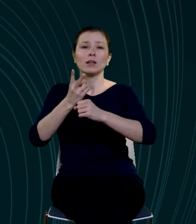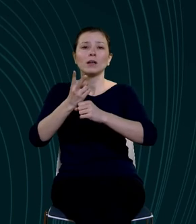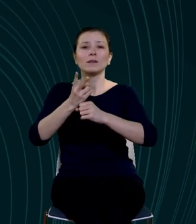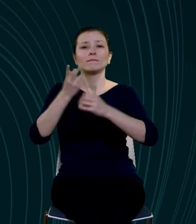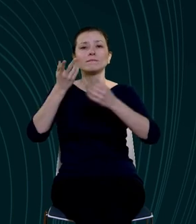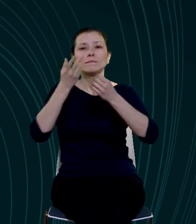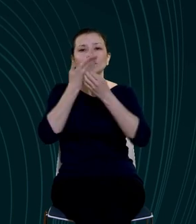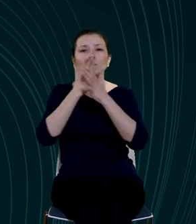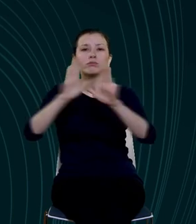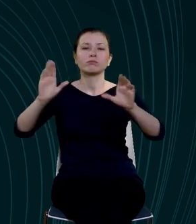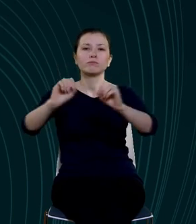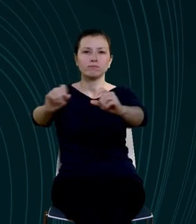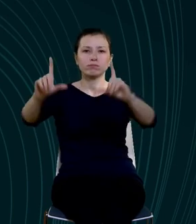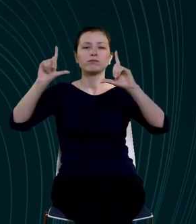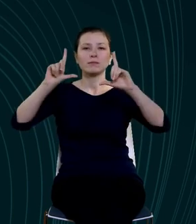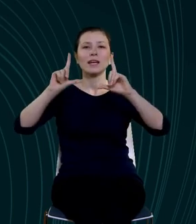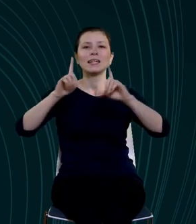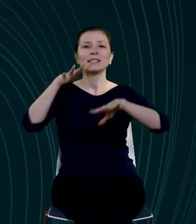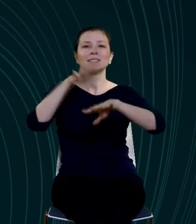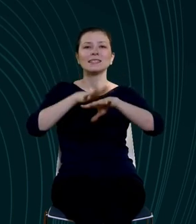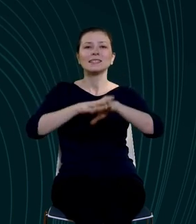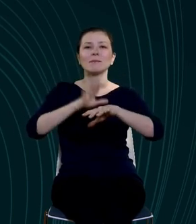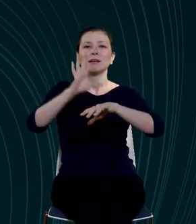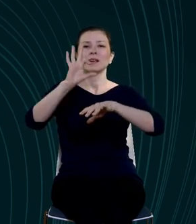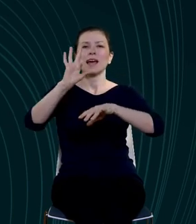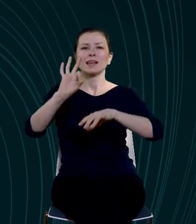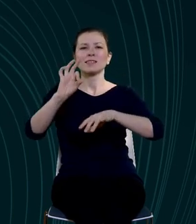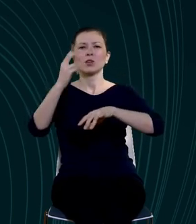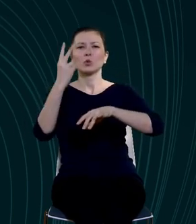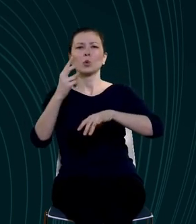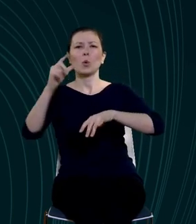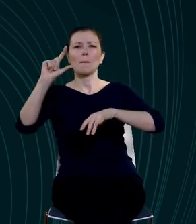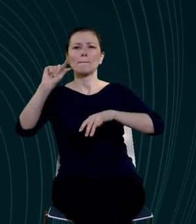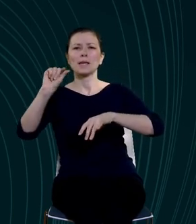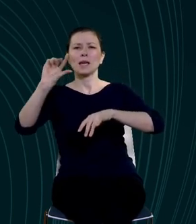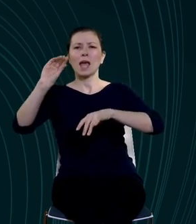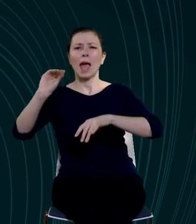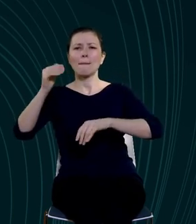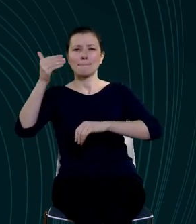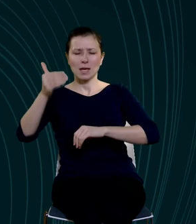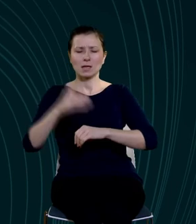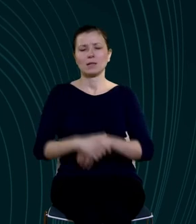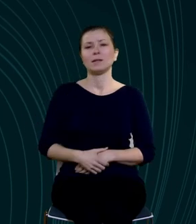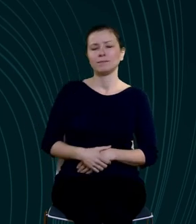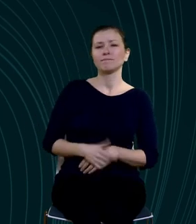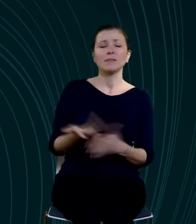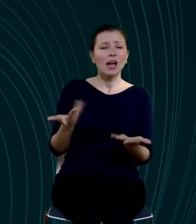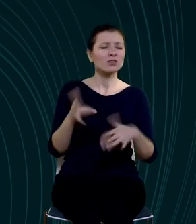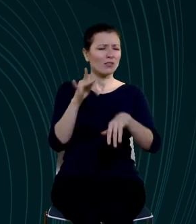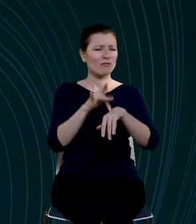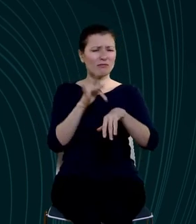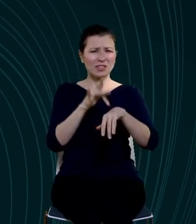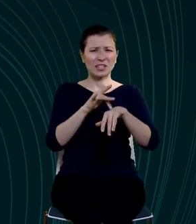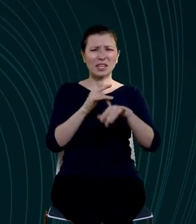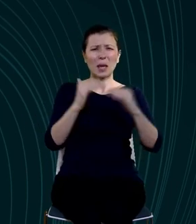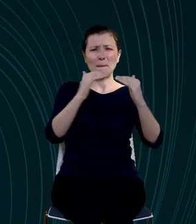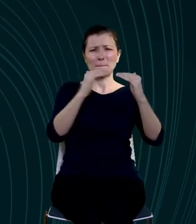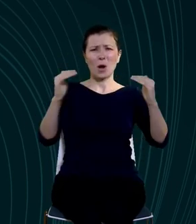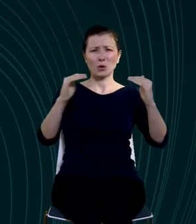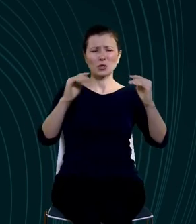C2PM. Co do wartości uzyskanych pomiarów, są to zazwyczaj wyniki o dosyć niskim